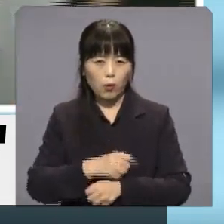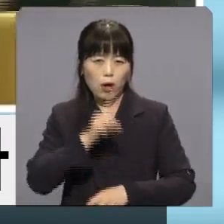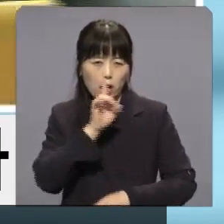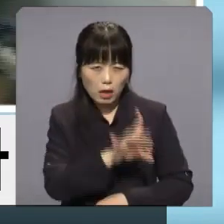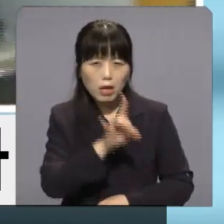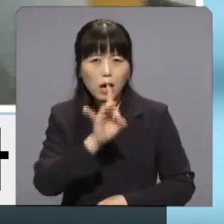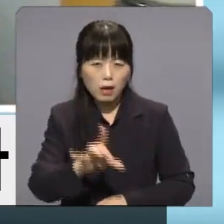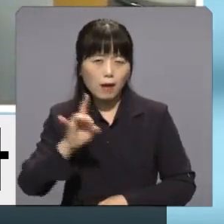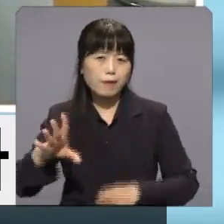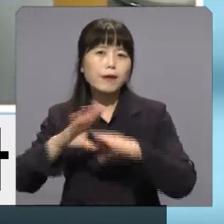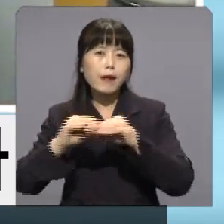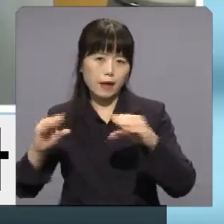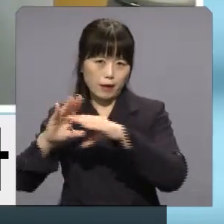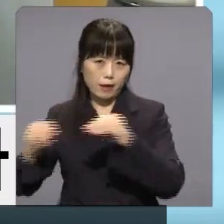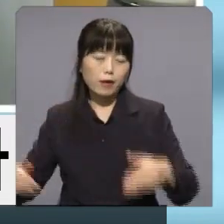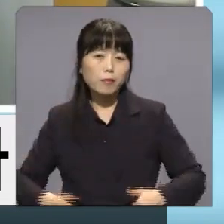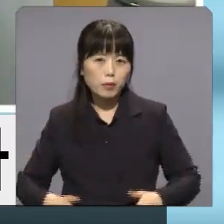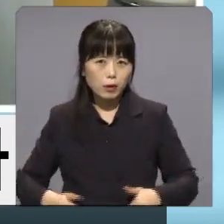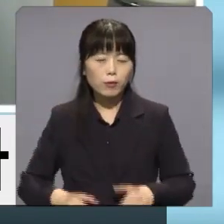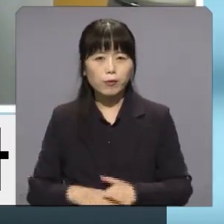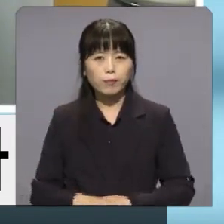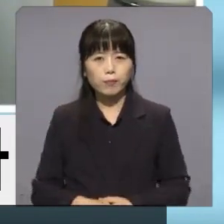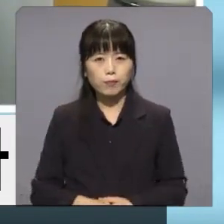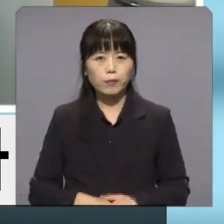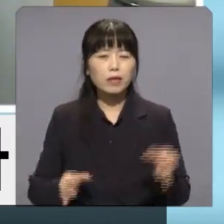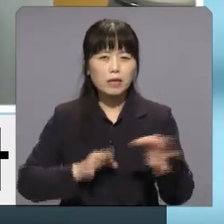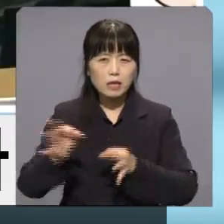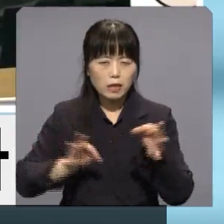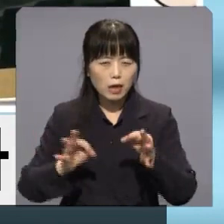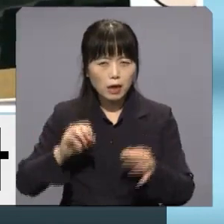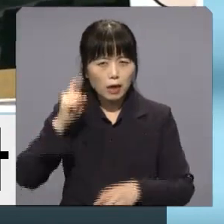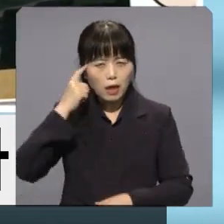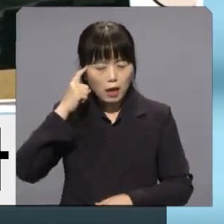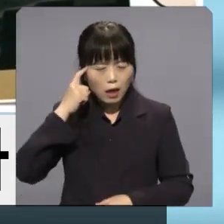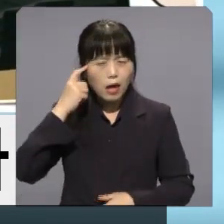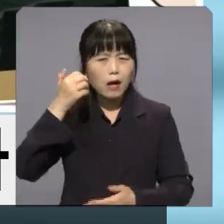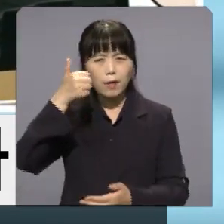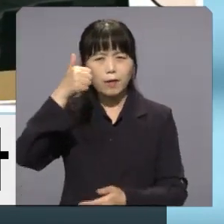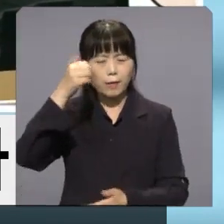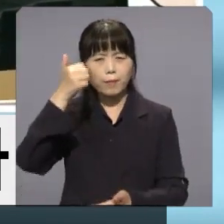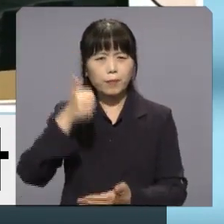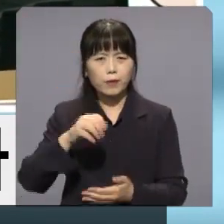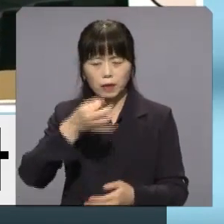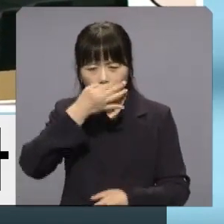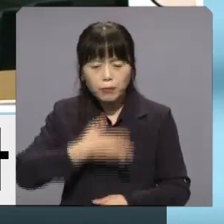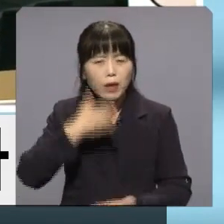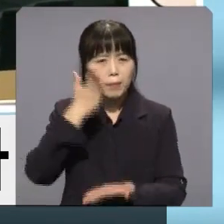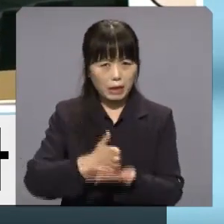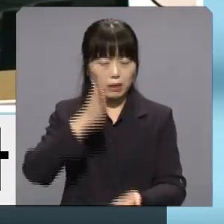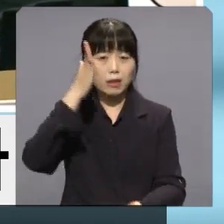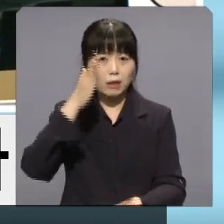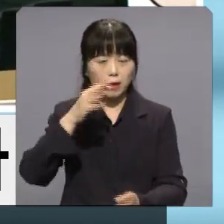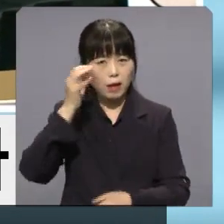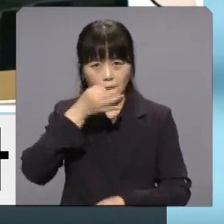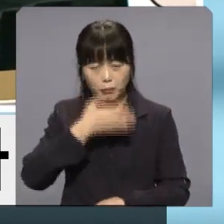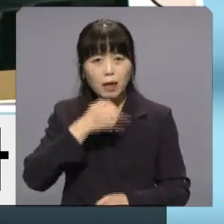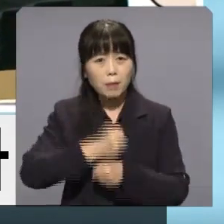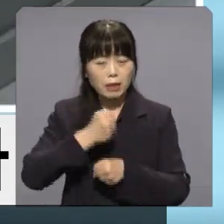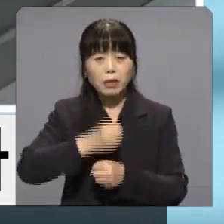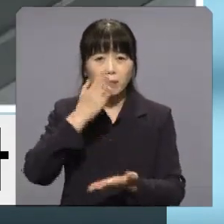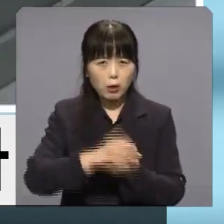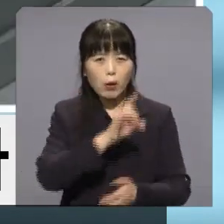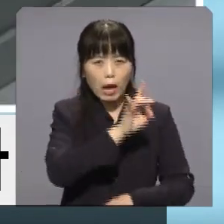풀어 나가면 되거든요 그래서 너무나 시장의 편입 같은 상태를 만들지 말고 한개씩 한개씩 풀어나갈 때